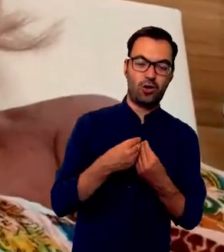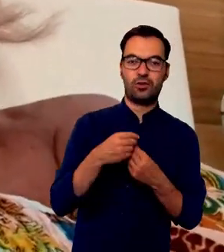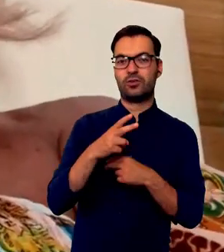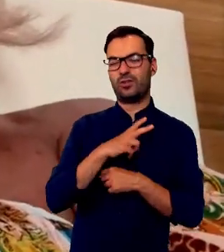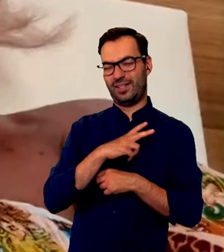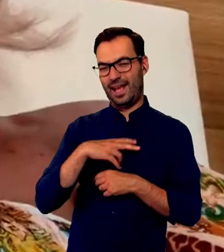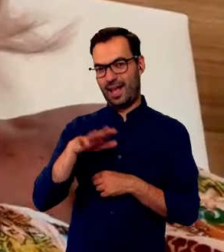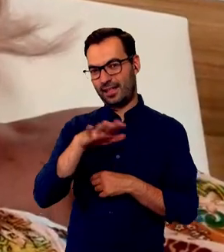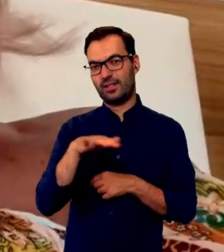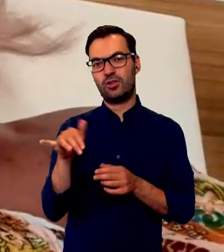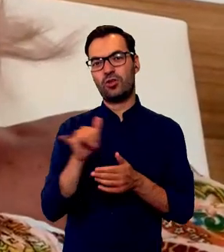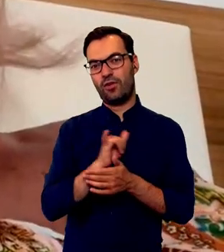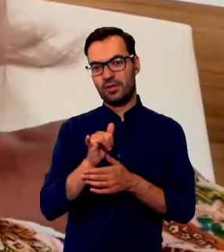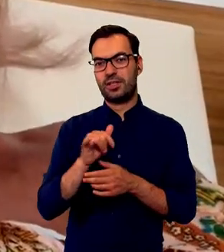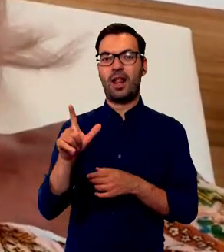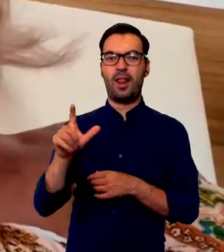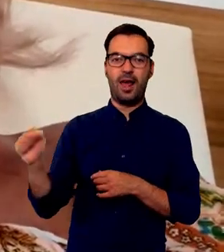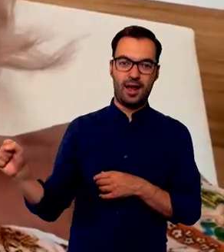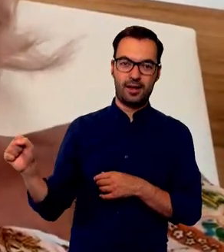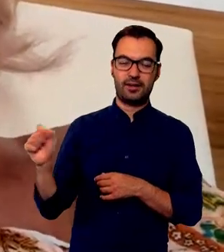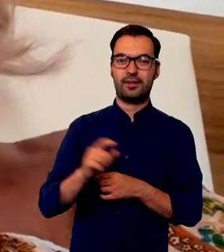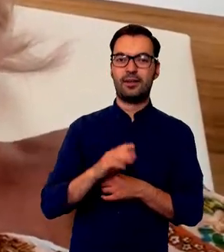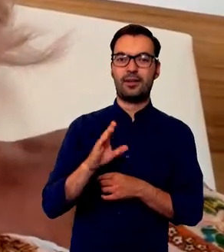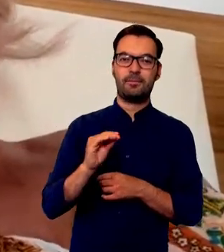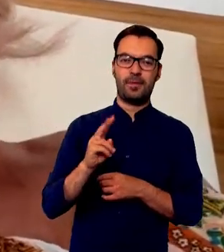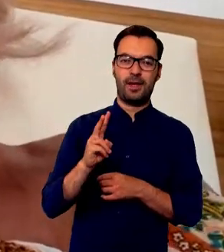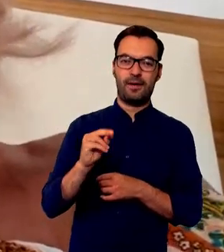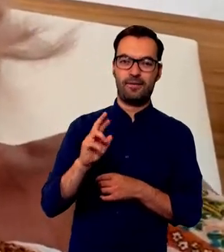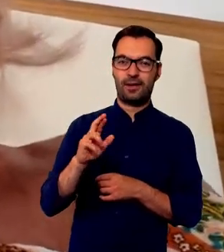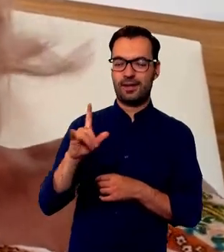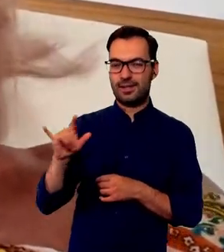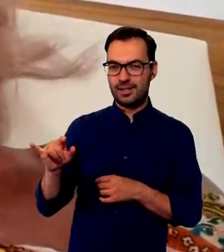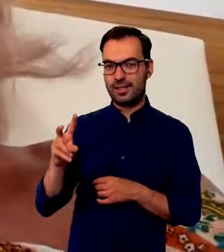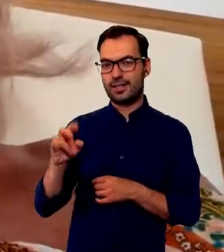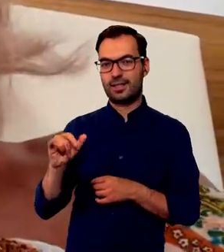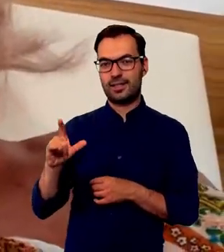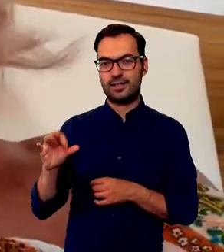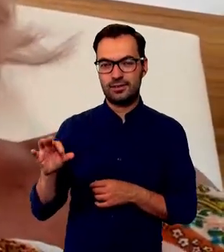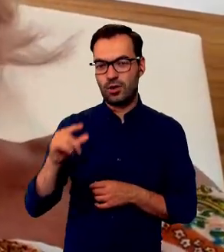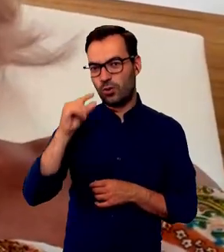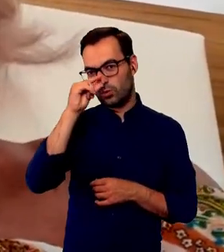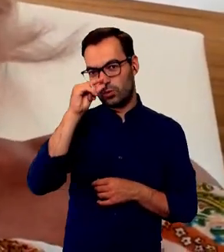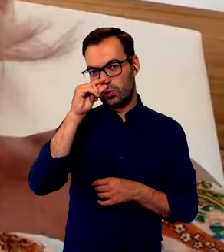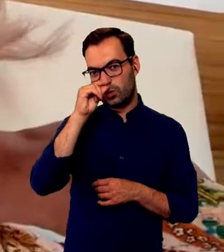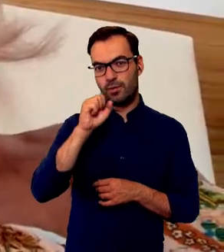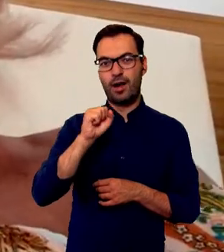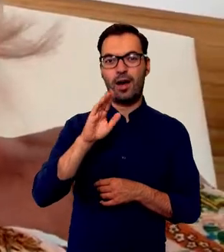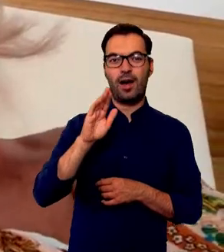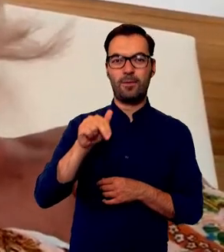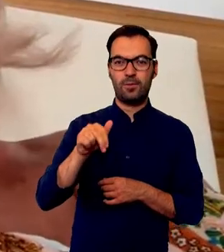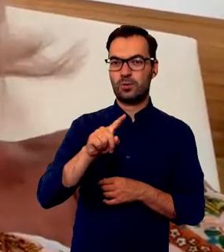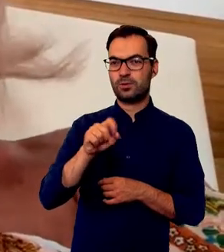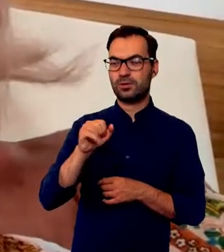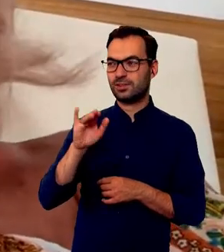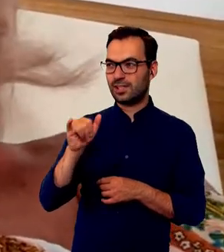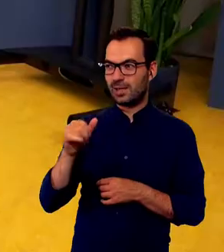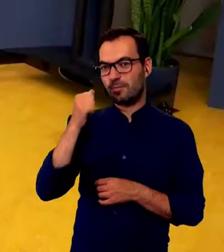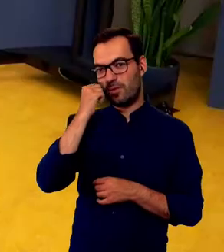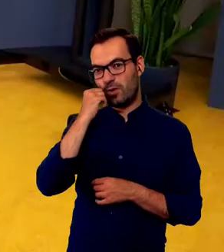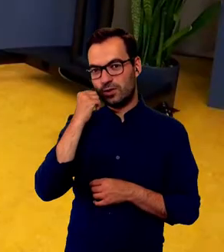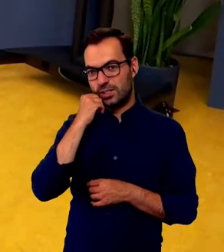Montreal, Nowy Jork, Los Angeles, Beverly Hills, Dubaj, Abu Zabi,